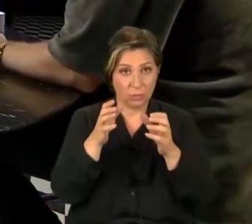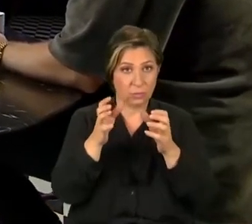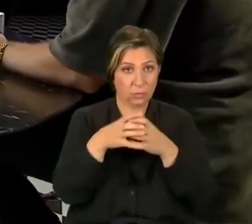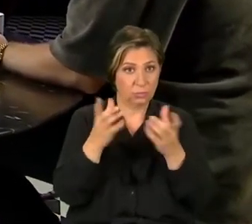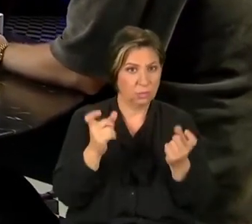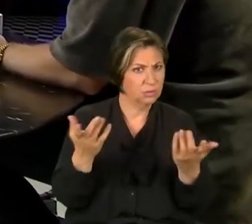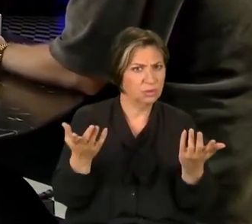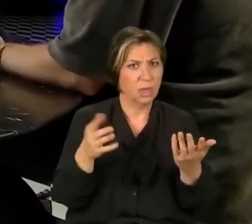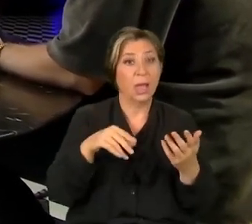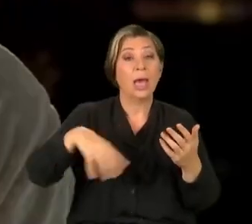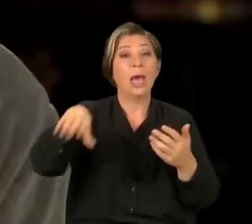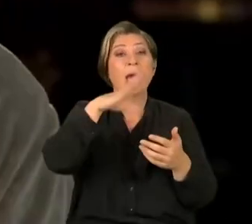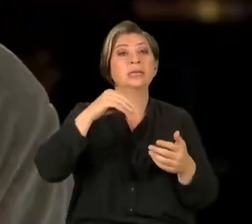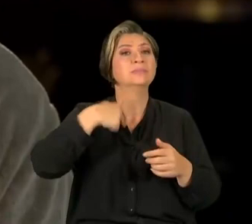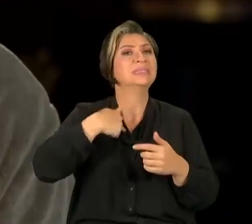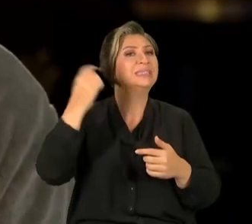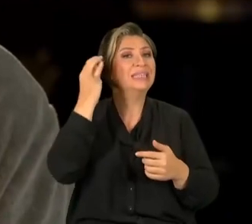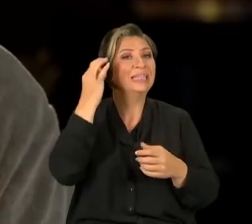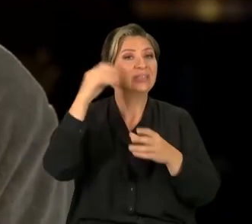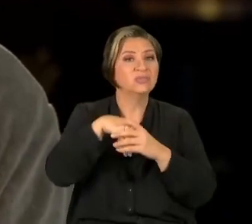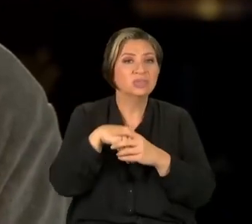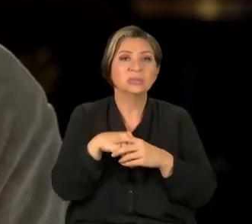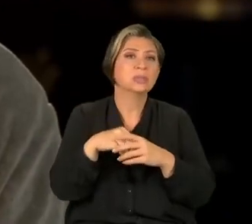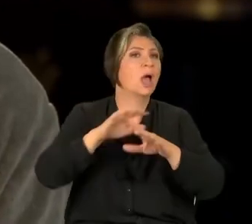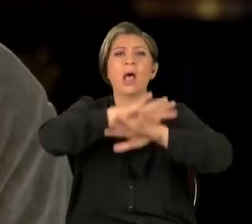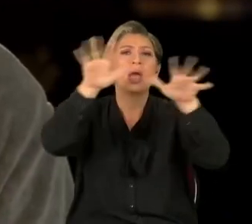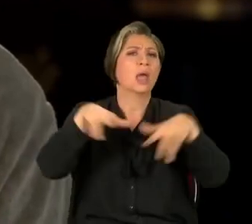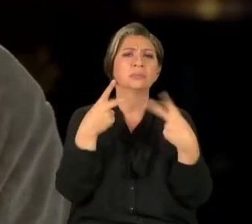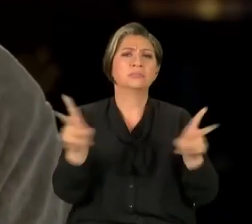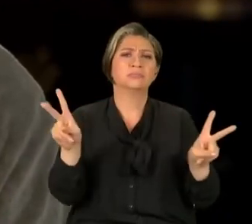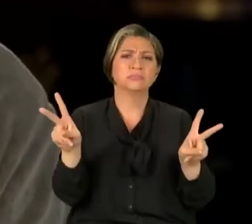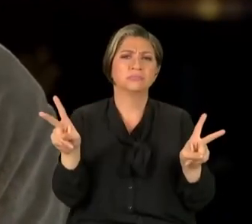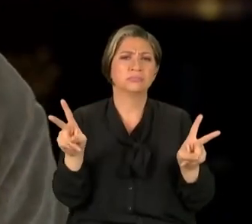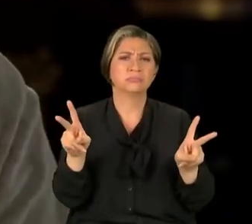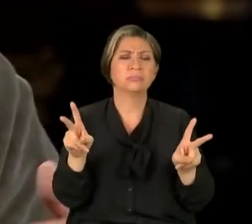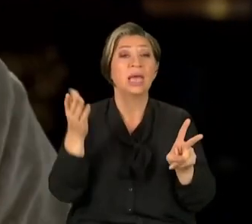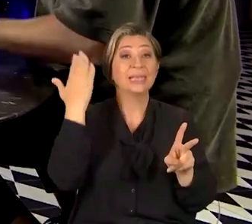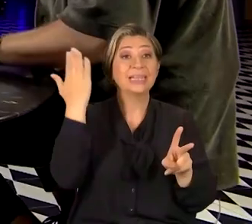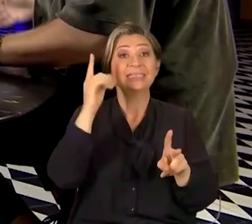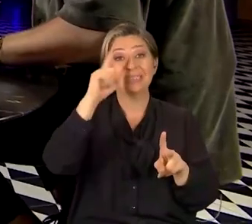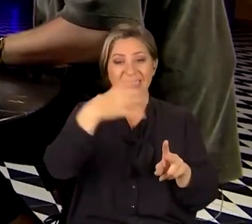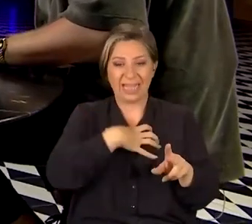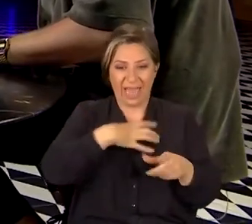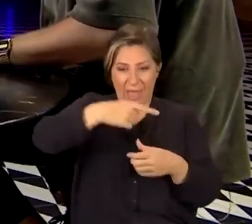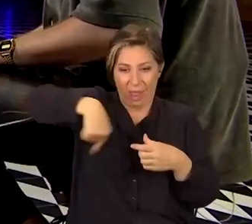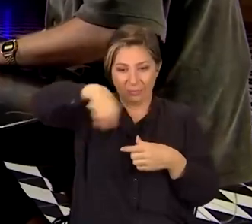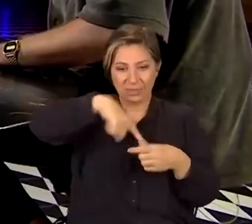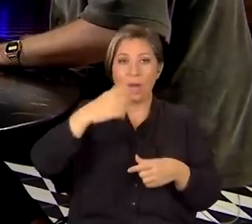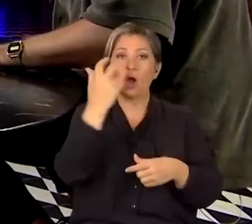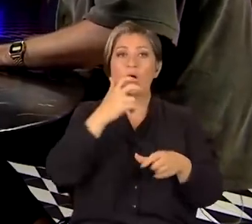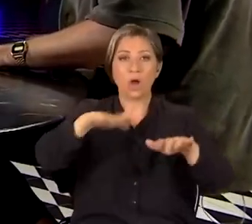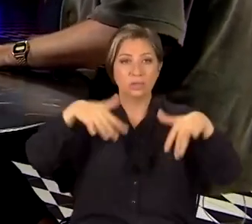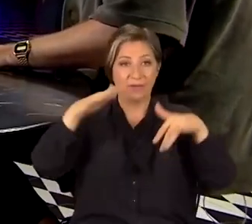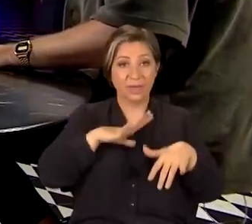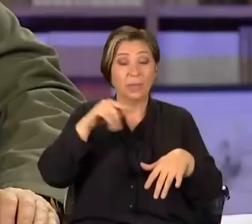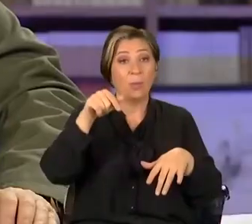artık şu an herkes bizi dinlediği için neredeyse memlekette O yüzden her yere çıkabiliyoruz Eskiden sadece kendi aramızda yaptığımız konserler